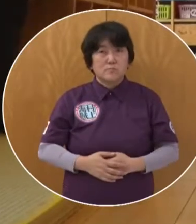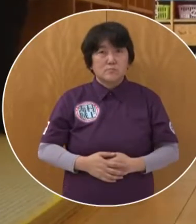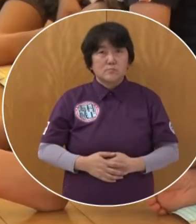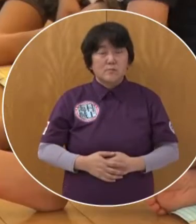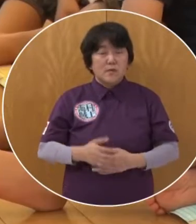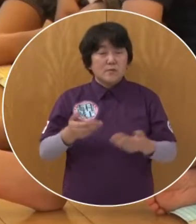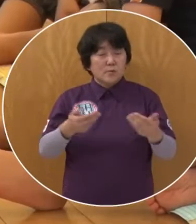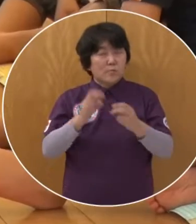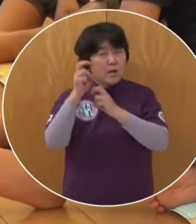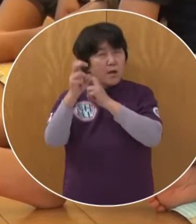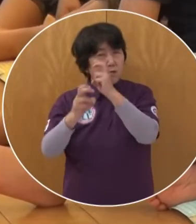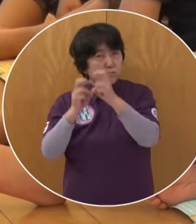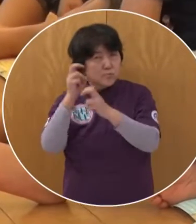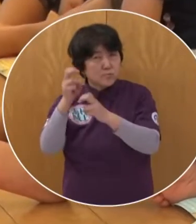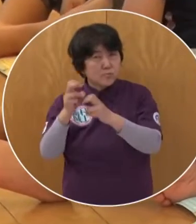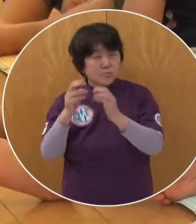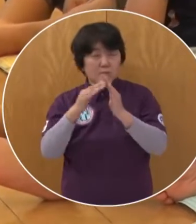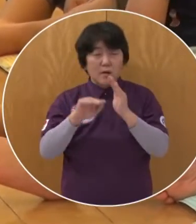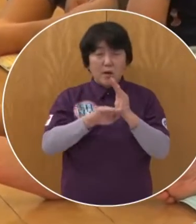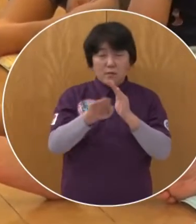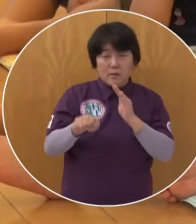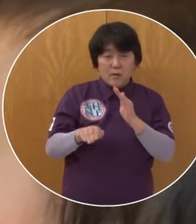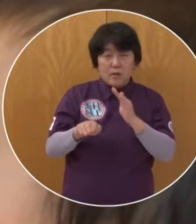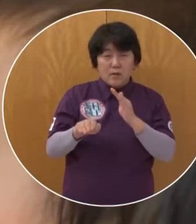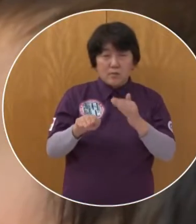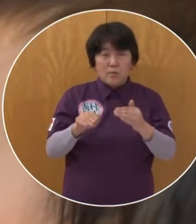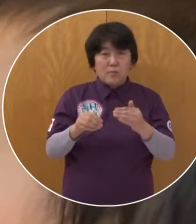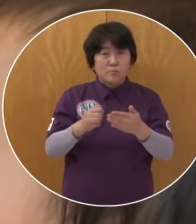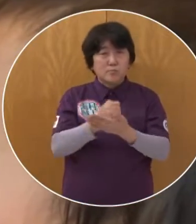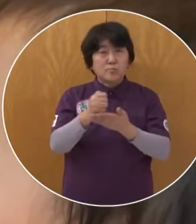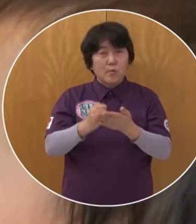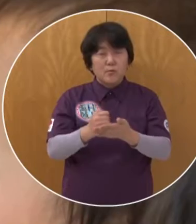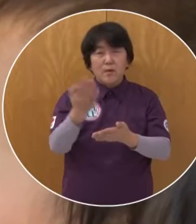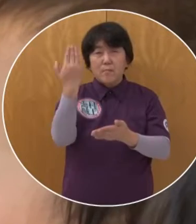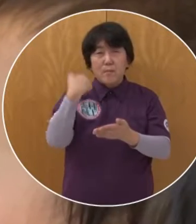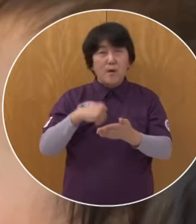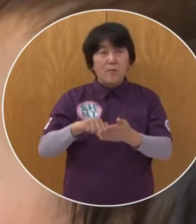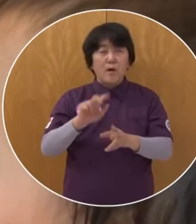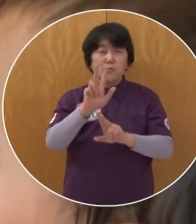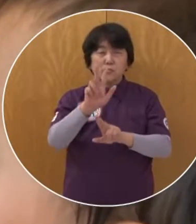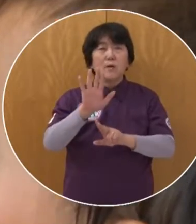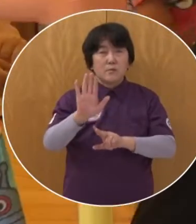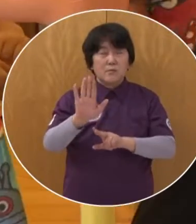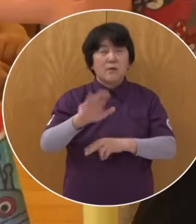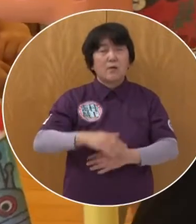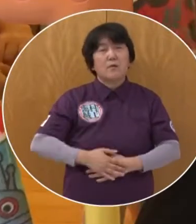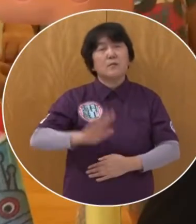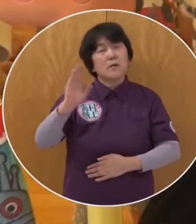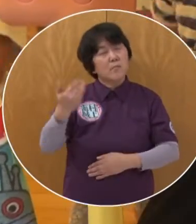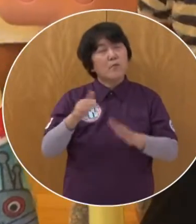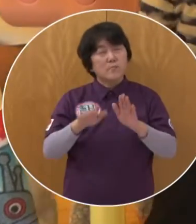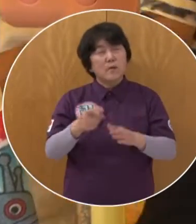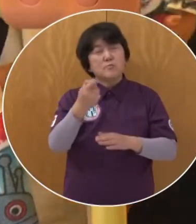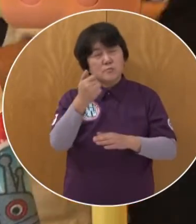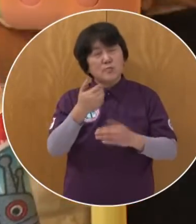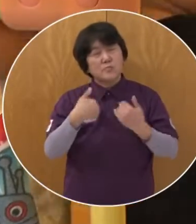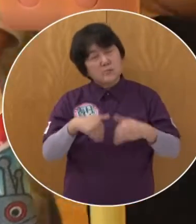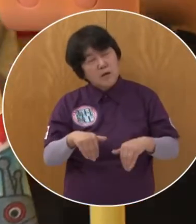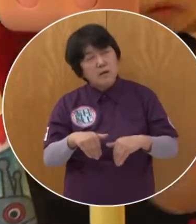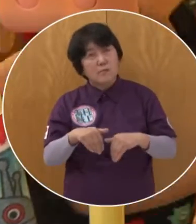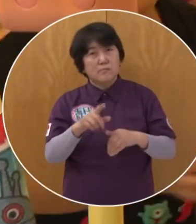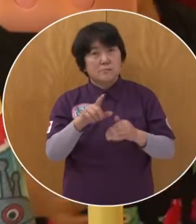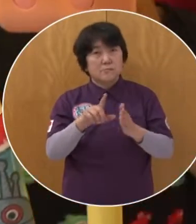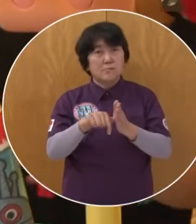悩みの方、そして家庭の事情等々でお預かりをする条件があったのですが、今はちょっと家事で疲れ